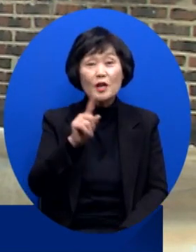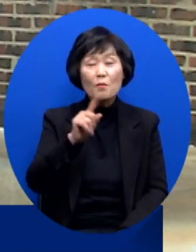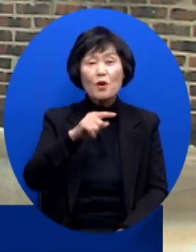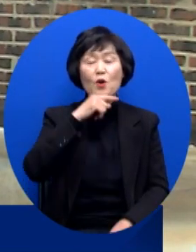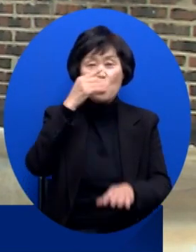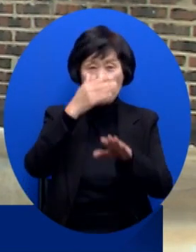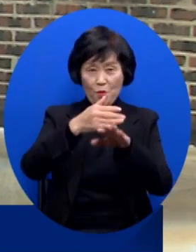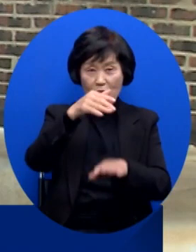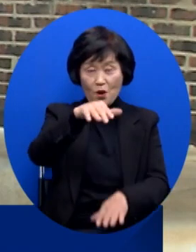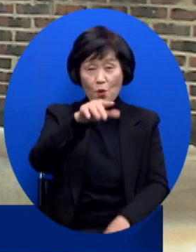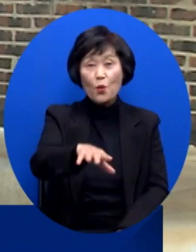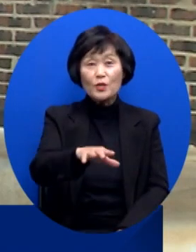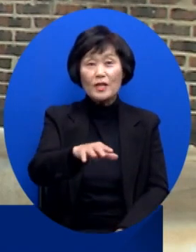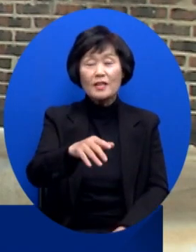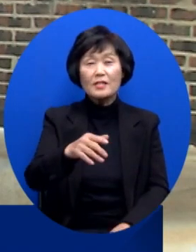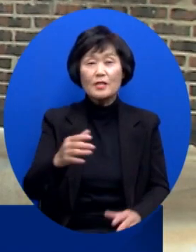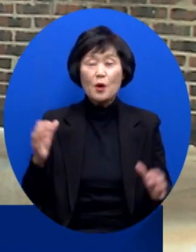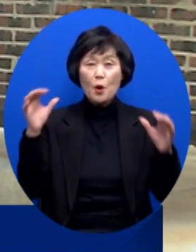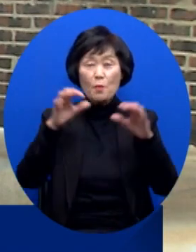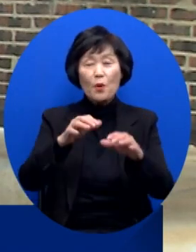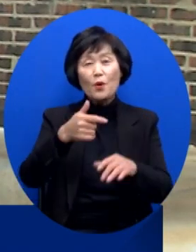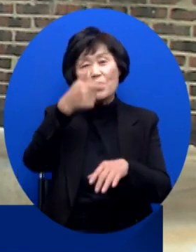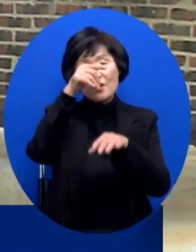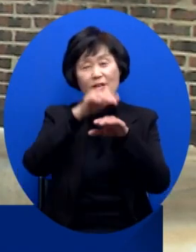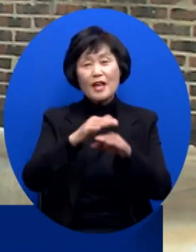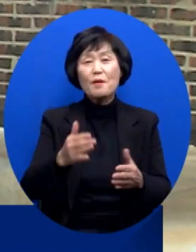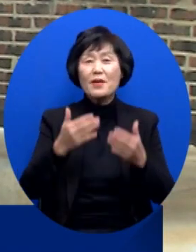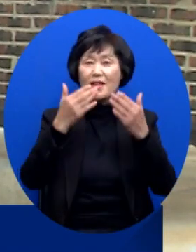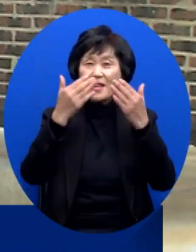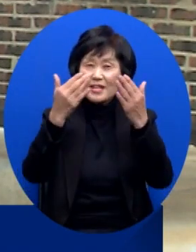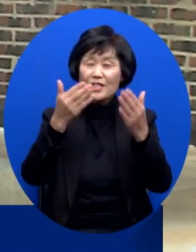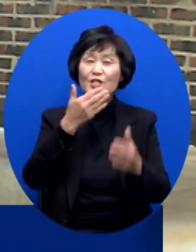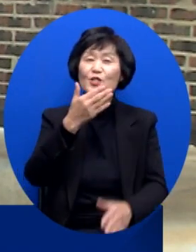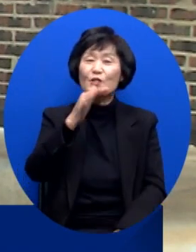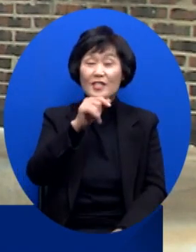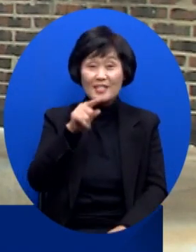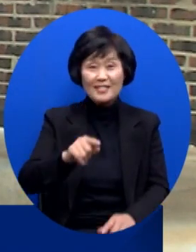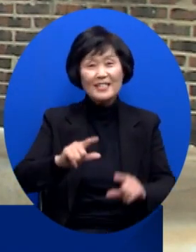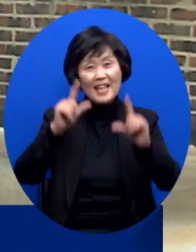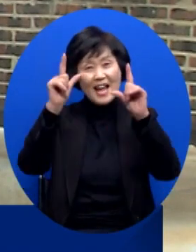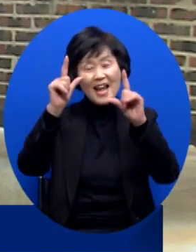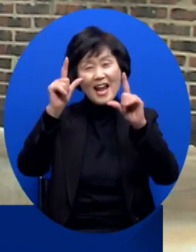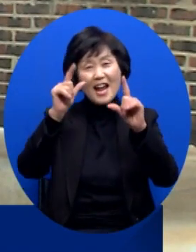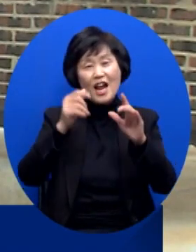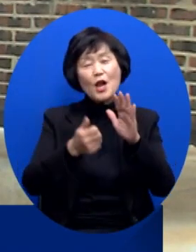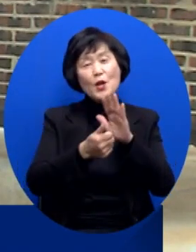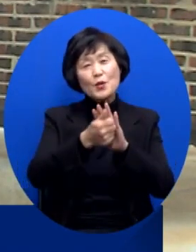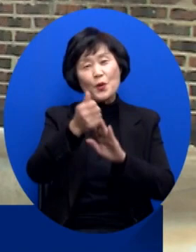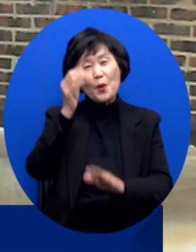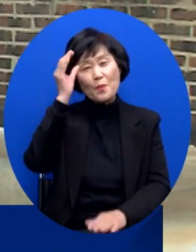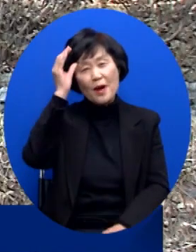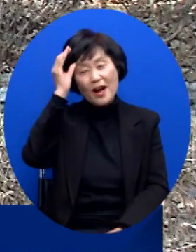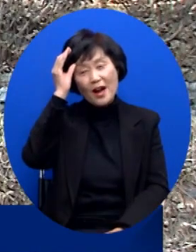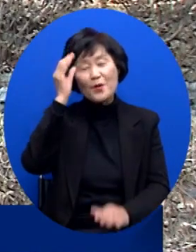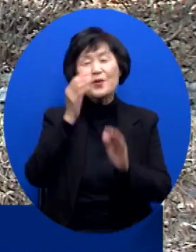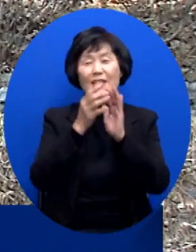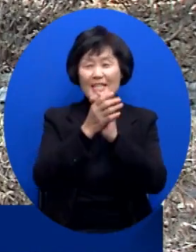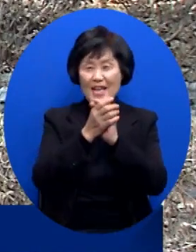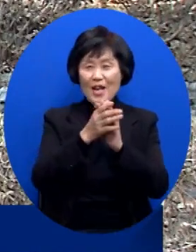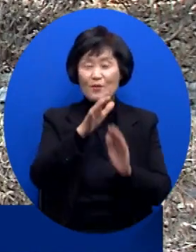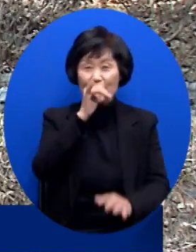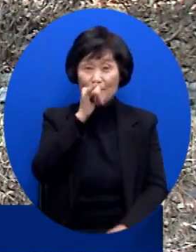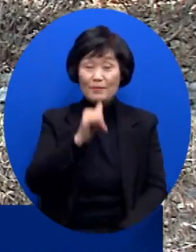자리에서 기념 예배를 하나님 앞에 또 마음껏 드리는 그날을 소망합니다. 그리고 기도합니다.